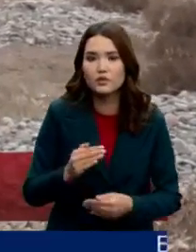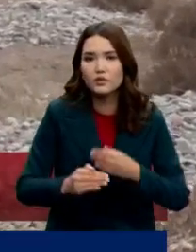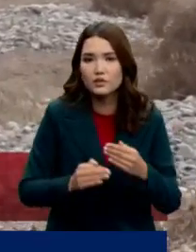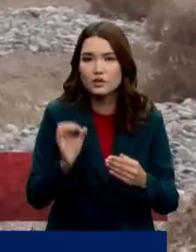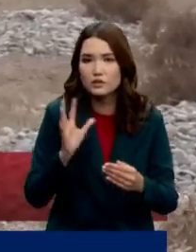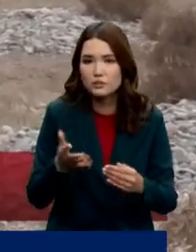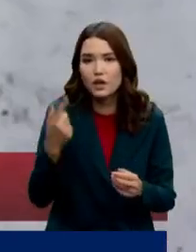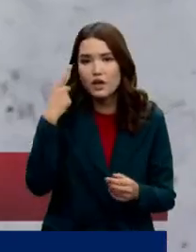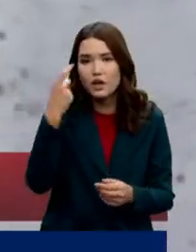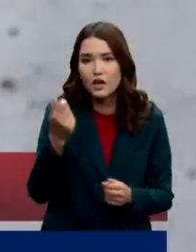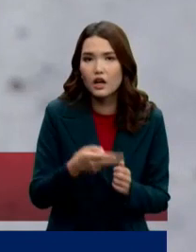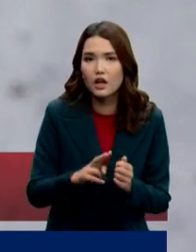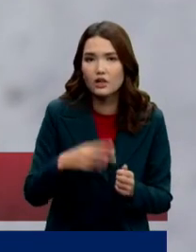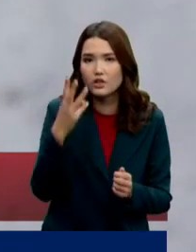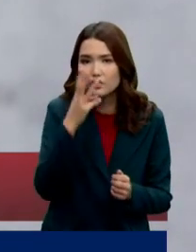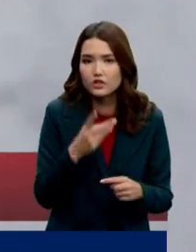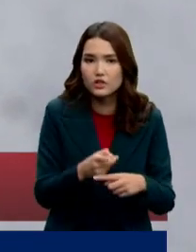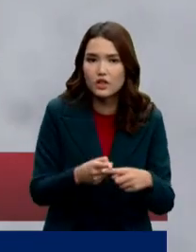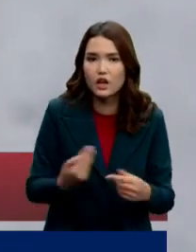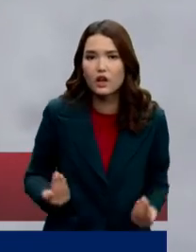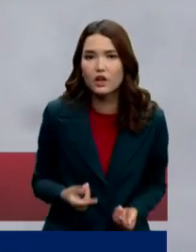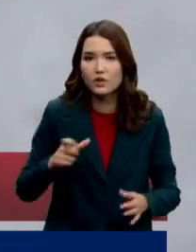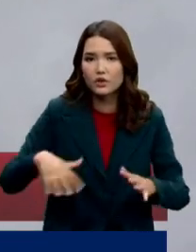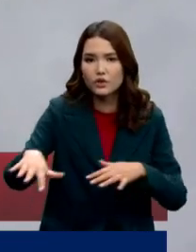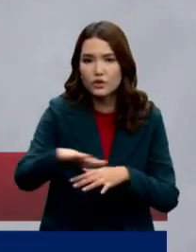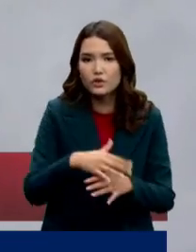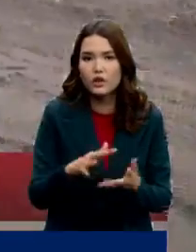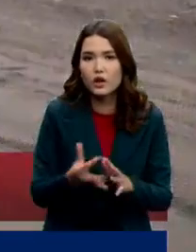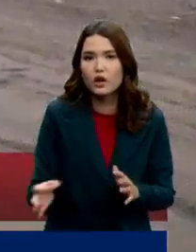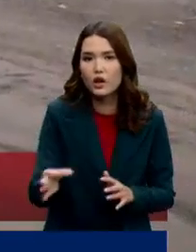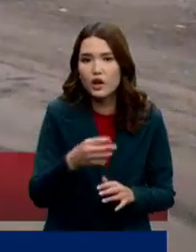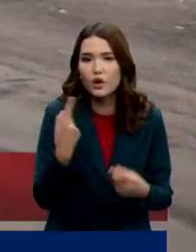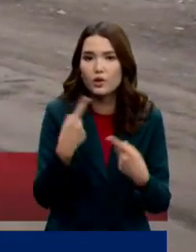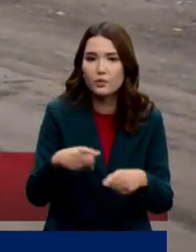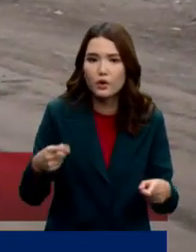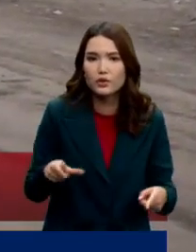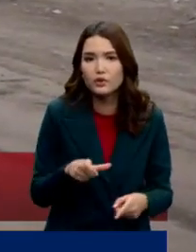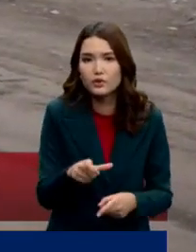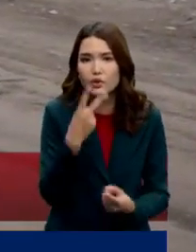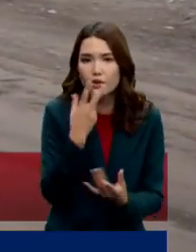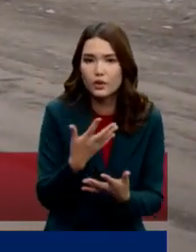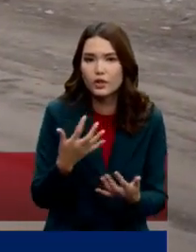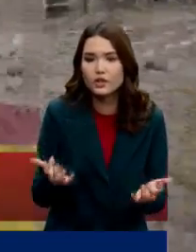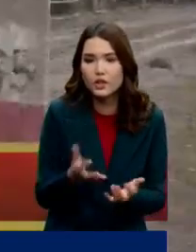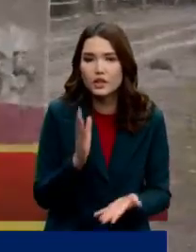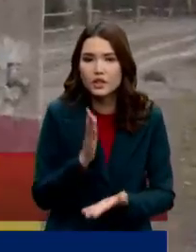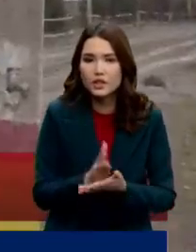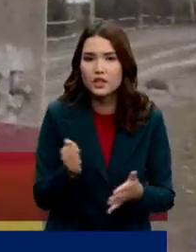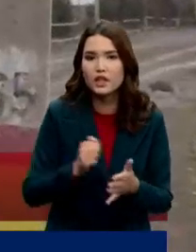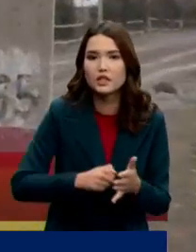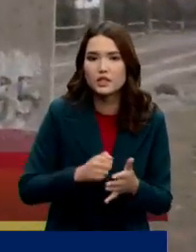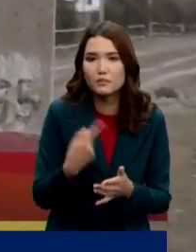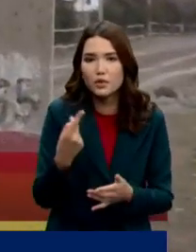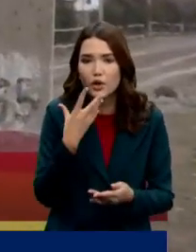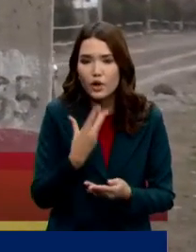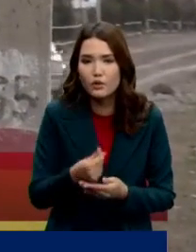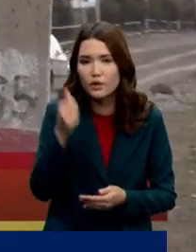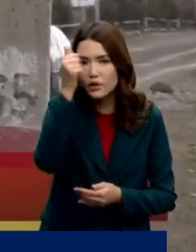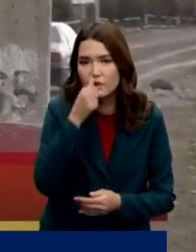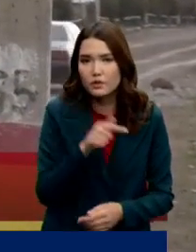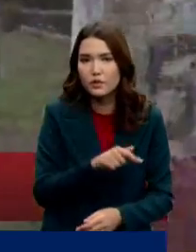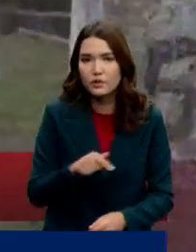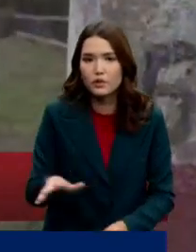шығындалмақ. Айта кетейік, 3.5 мыңға жуық тұрғыны бар Қызыл Қайнар ауылында бұдан өзге жол мәселесі де ақсап тұр. Өйткені су құбырын кіргізген мердігер